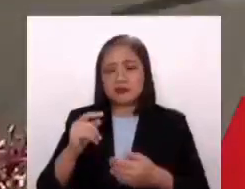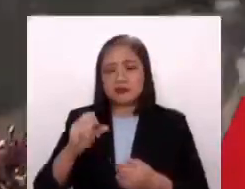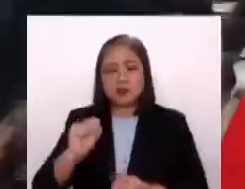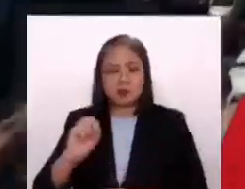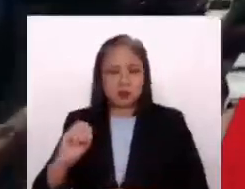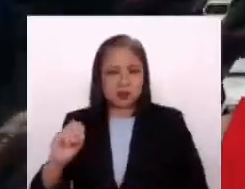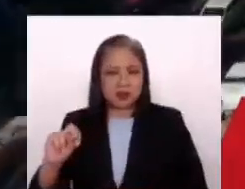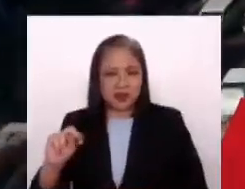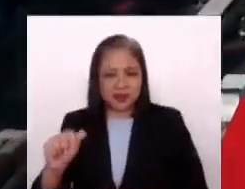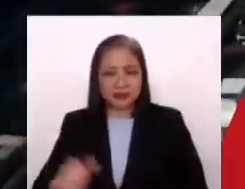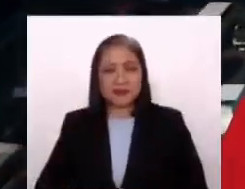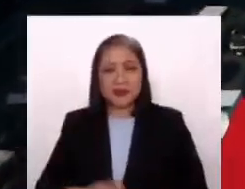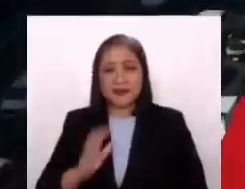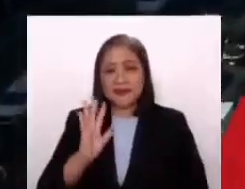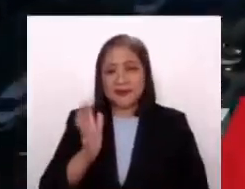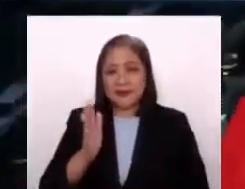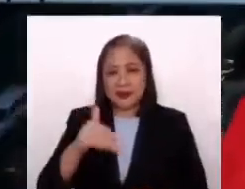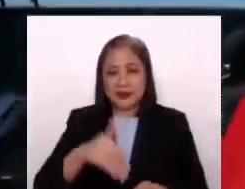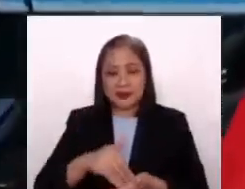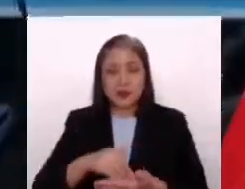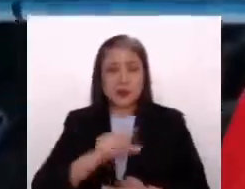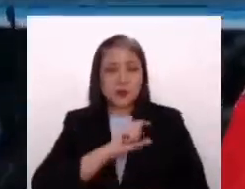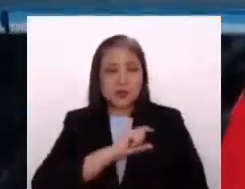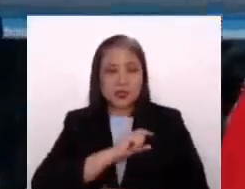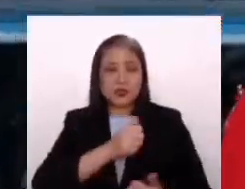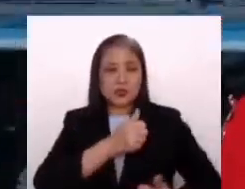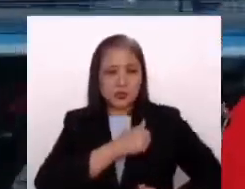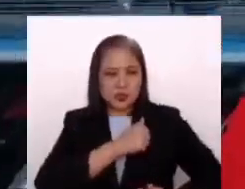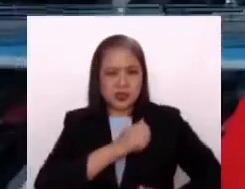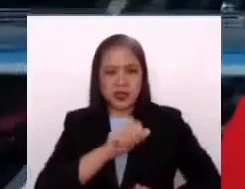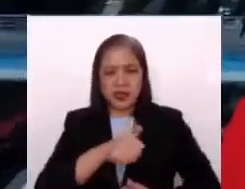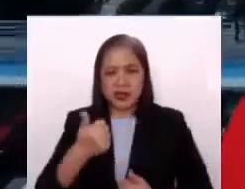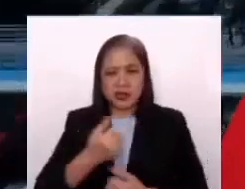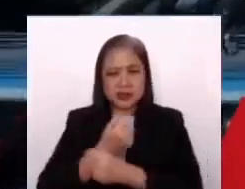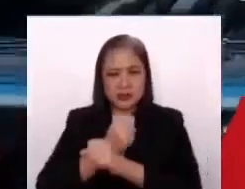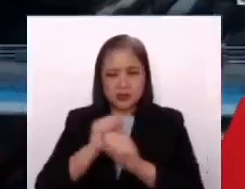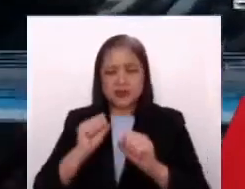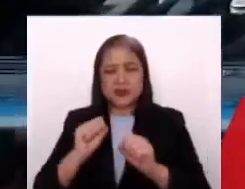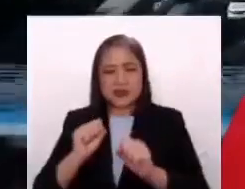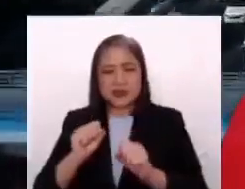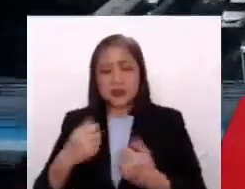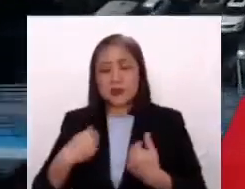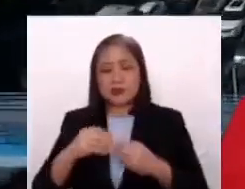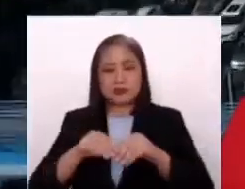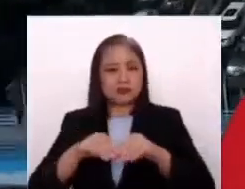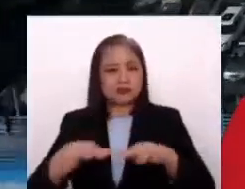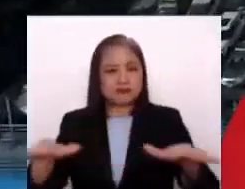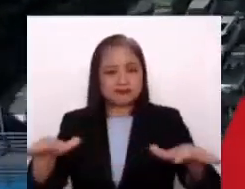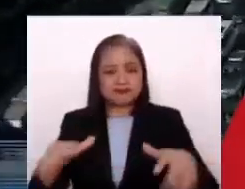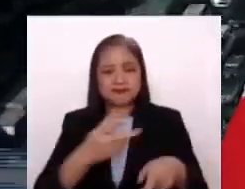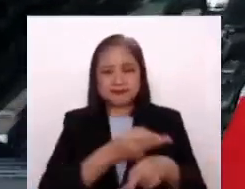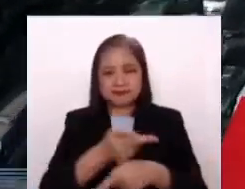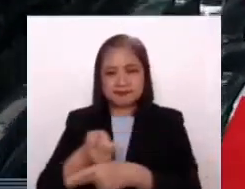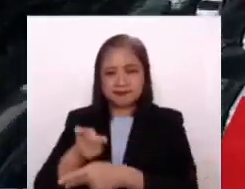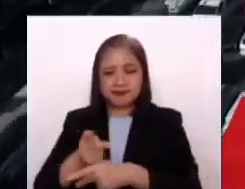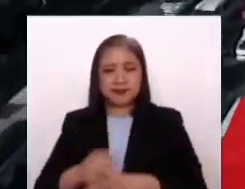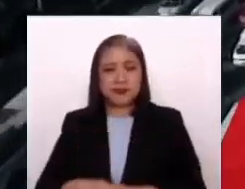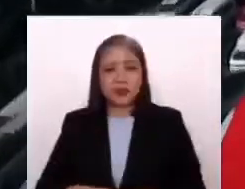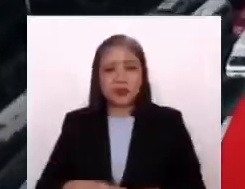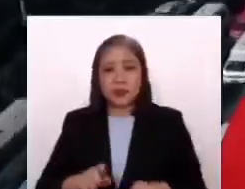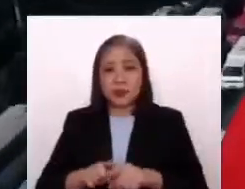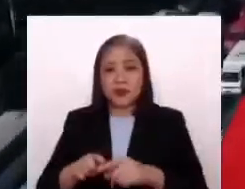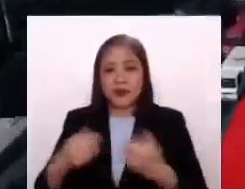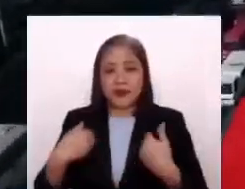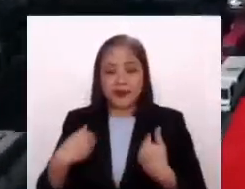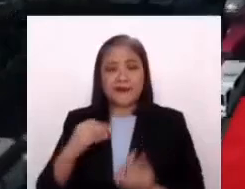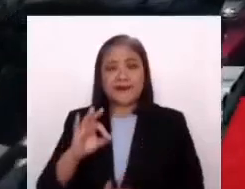pulis, sundalo at mga tauhan na iba pang pwersang pansiguridad ang ipakakalat. Magtatalaga rin ang Freedom Parks kung saan papayaga magsagawa